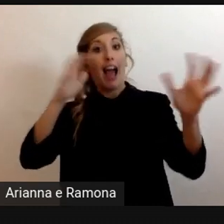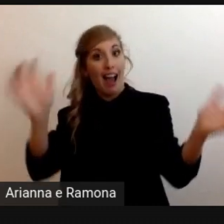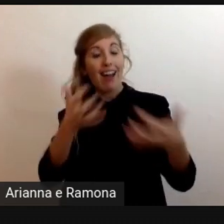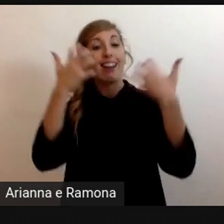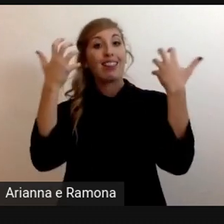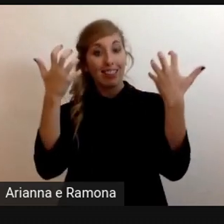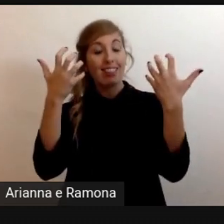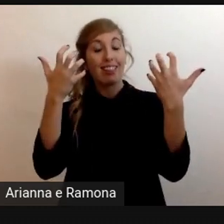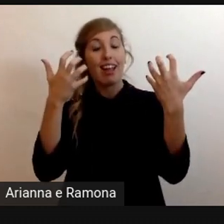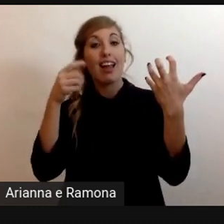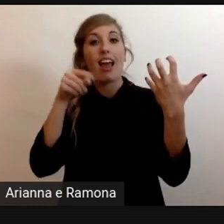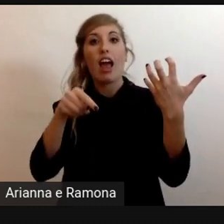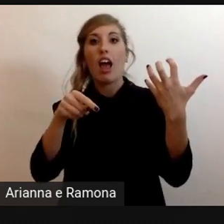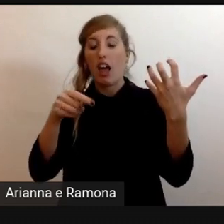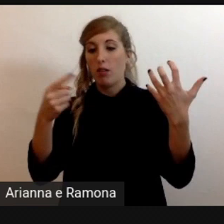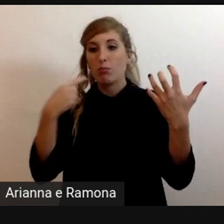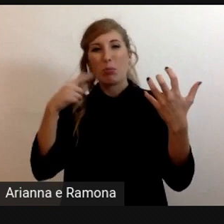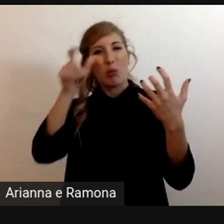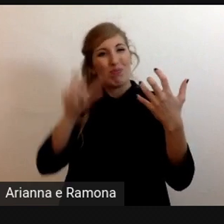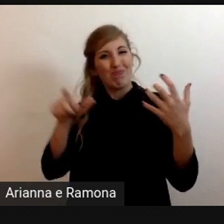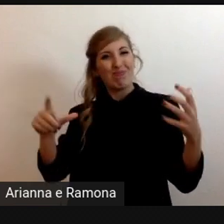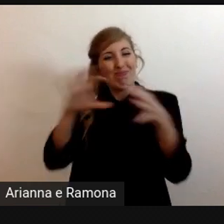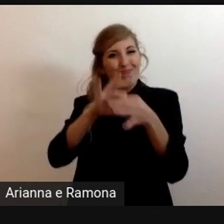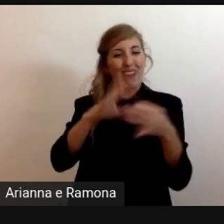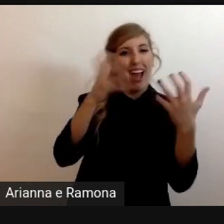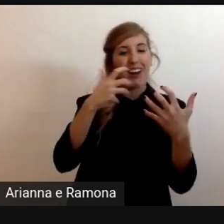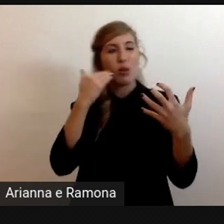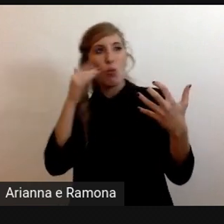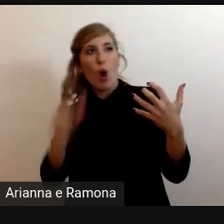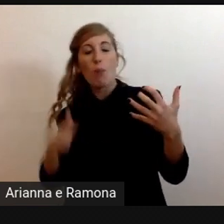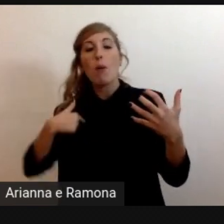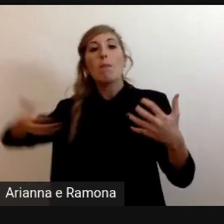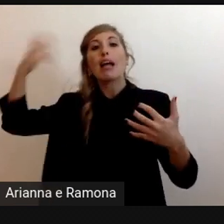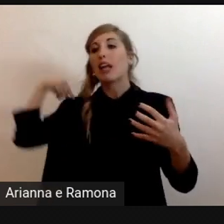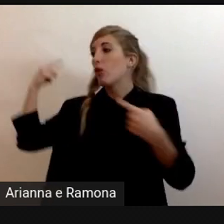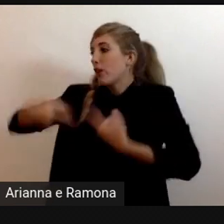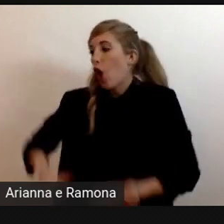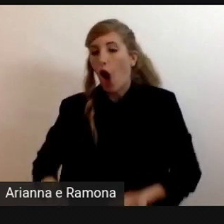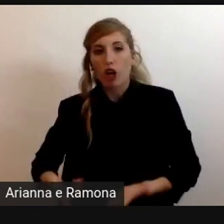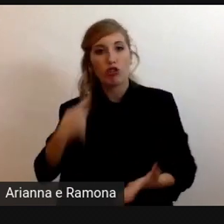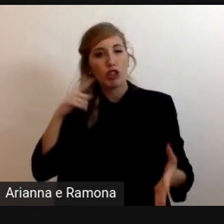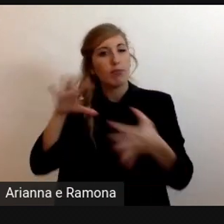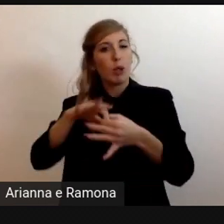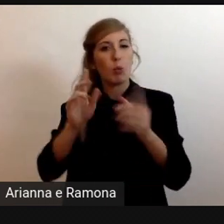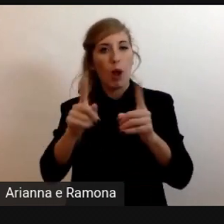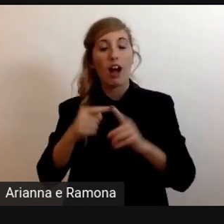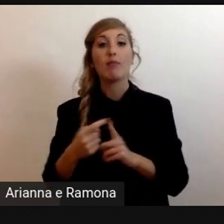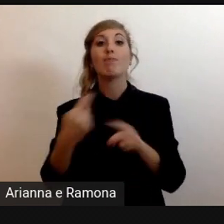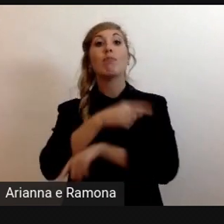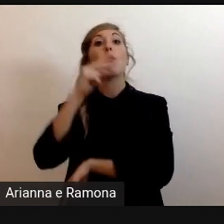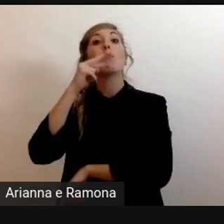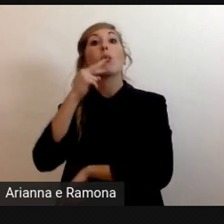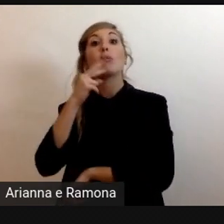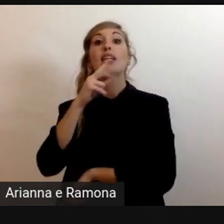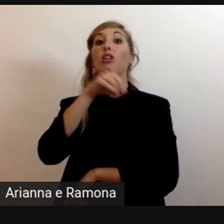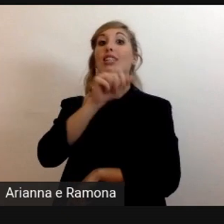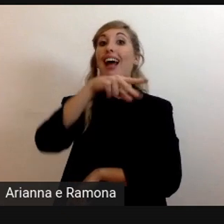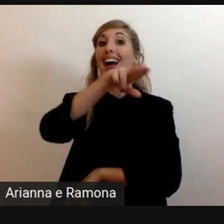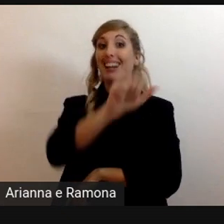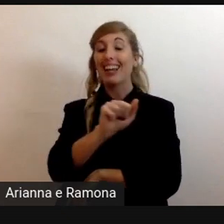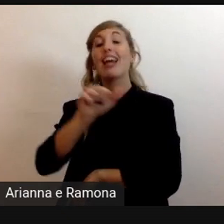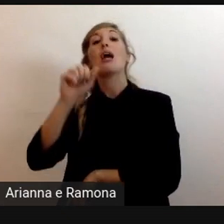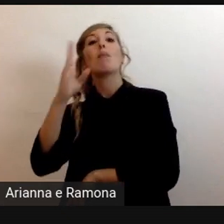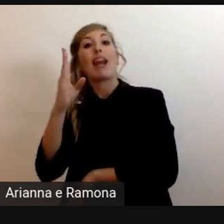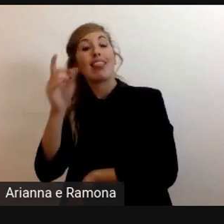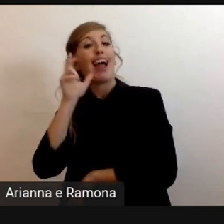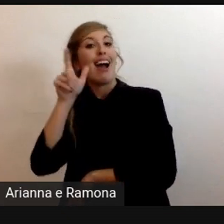passato fino ai giorni nostri nel pomeriggio invece mauro zanchi e sarà penalità realizzeranno